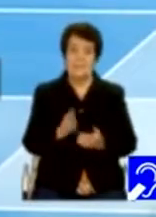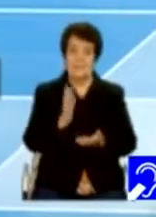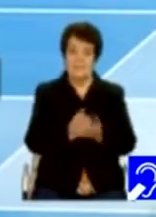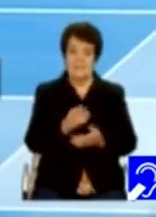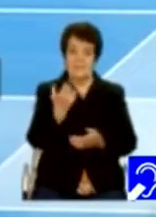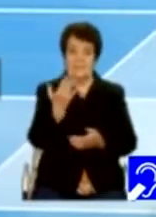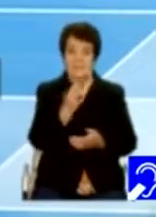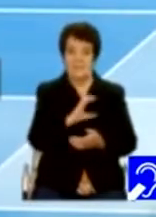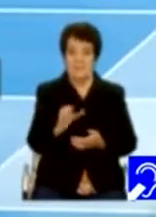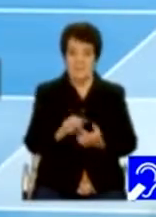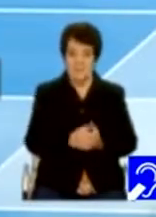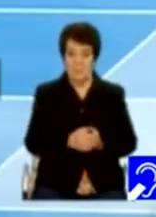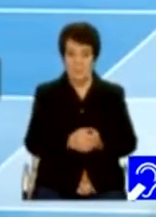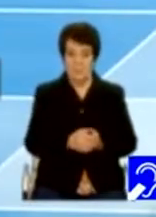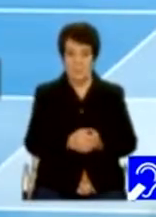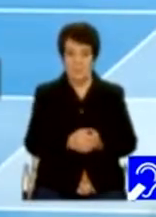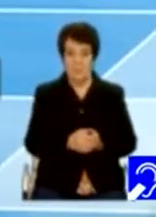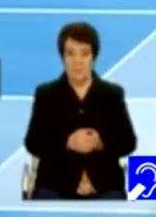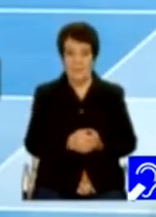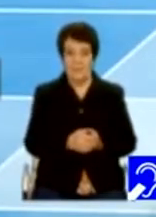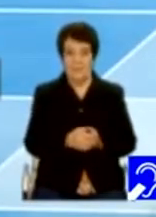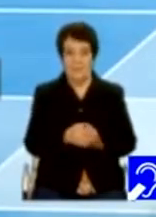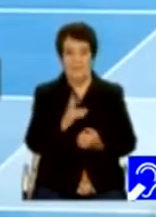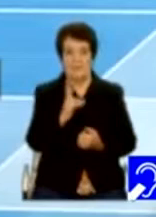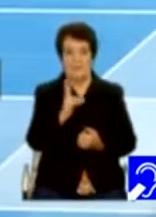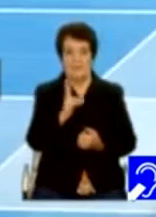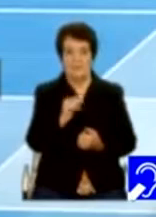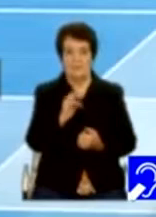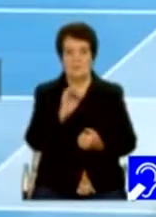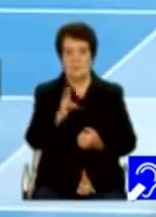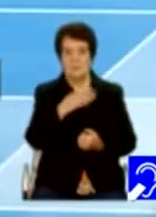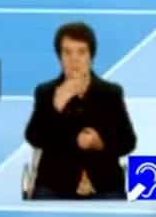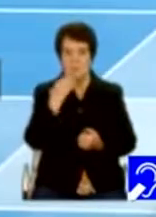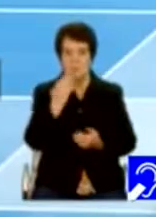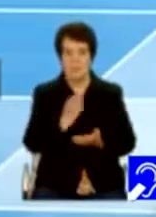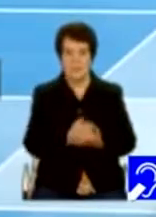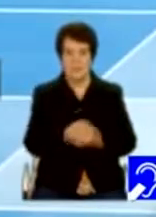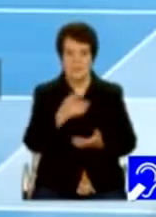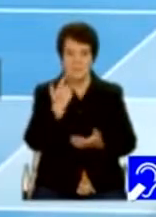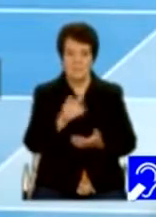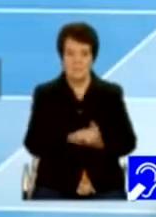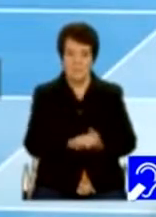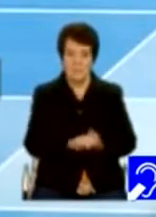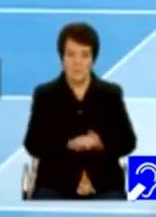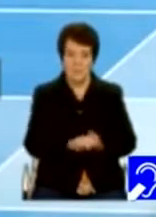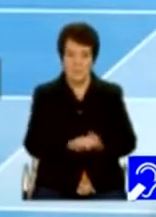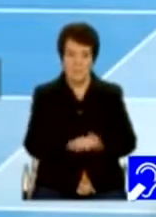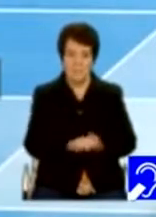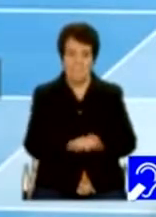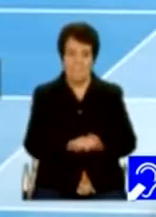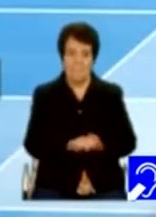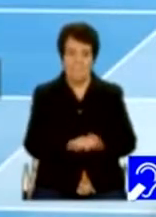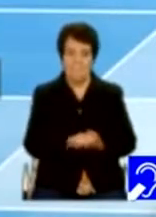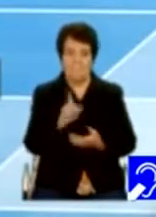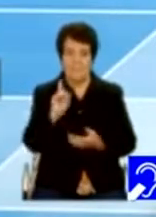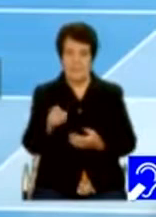secunde fiecare, domnul Costiu chiar mai mult, în care aș vrea să vă văd, să spuneți care sunt partenerii principali de dezvoltare